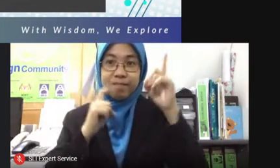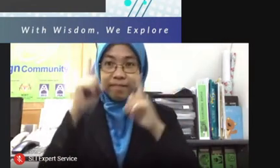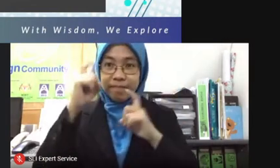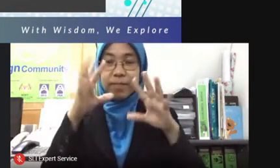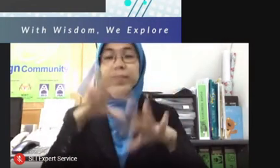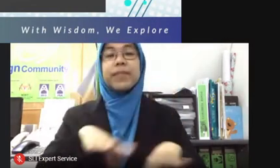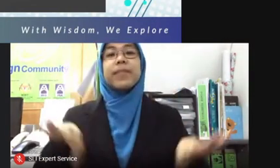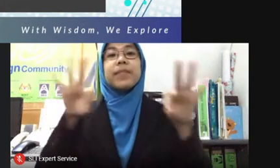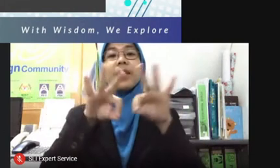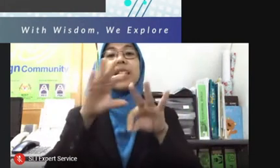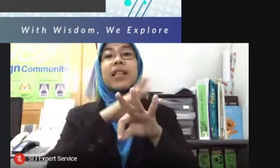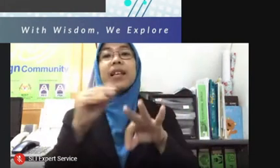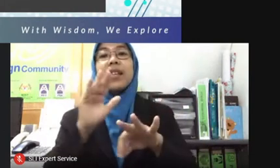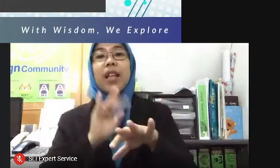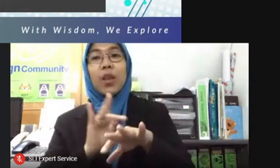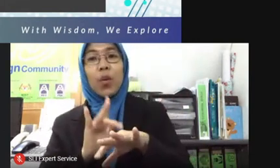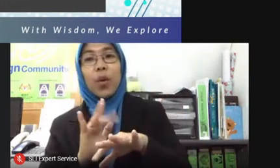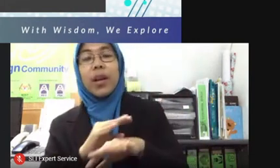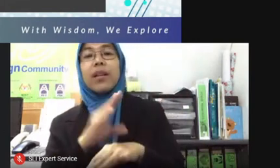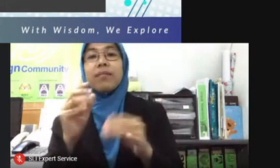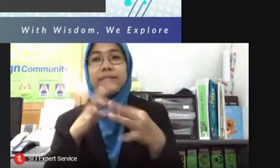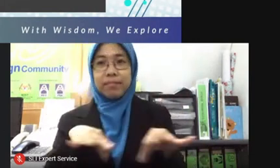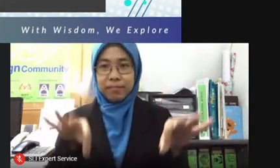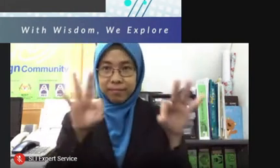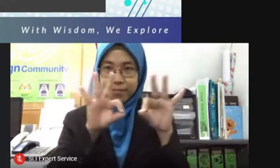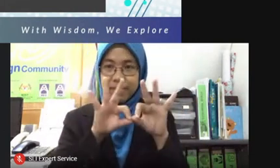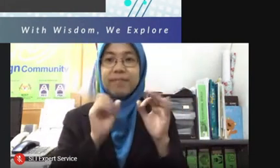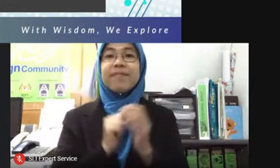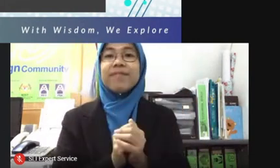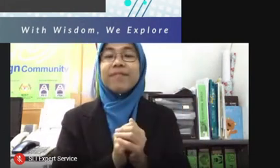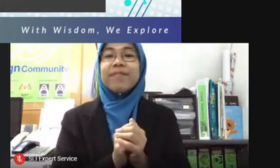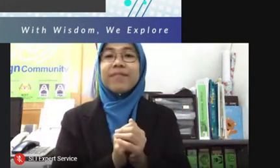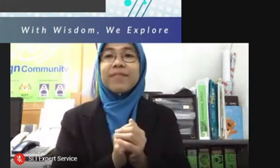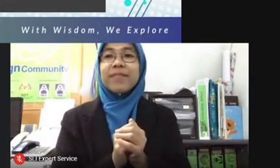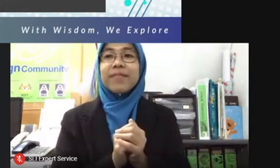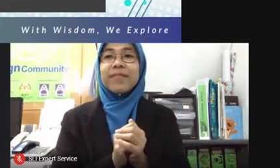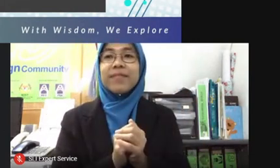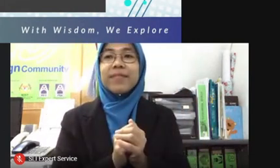peranan yang penting. Sentuhan memainkan peranan yang penting di dalam